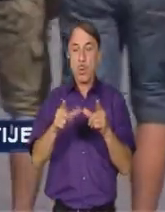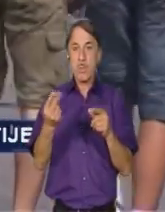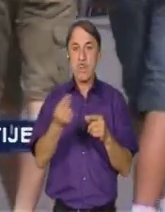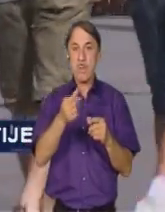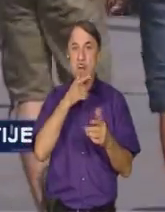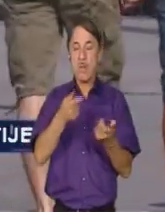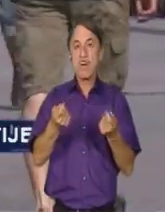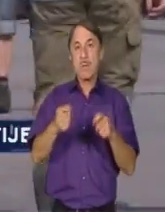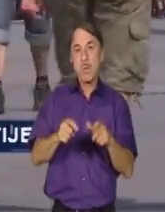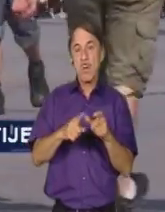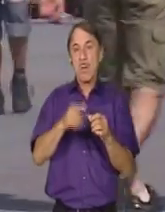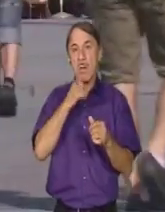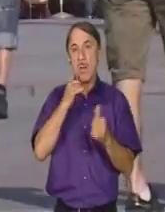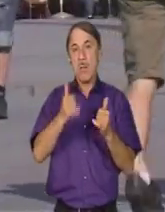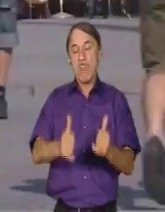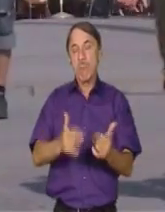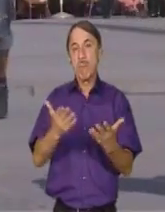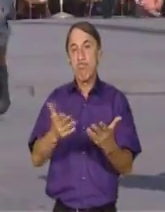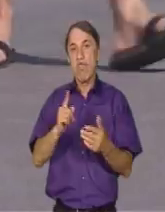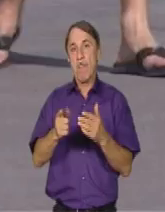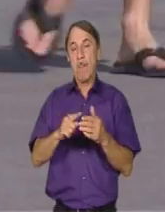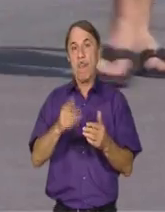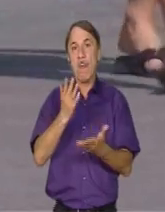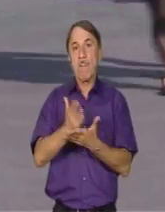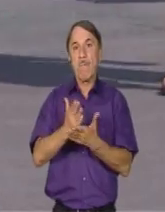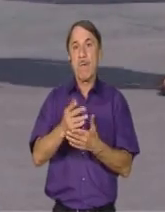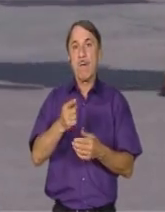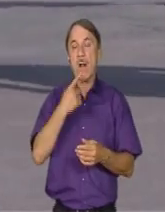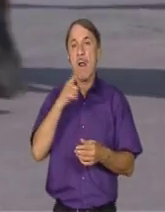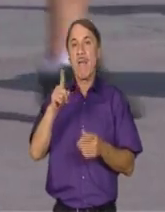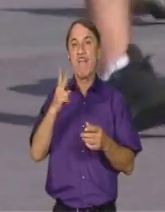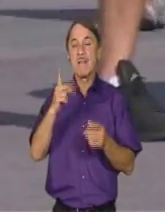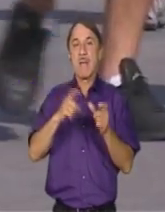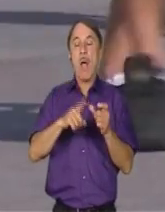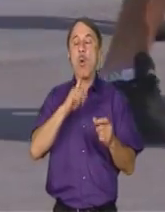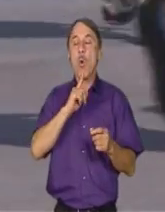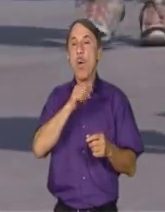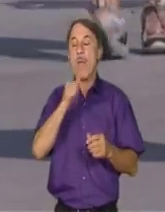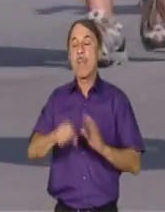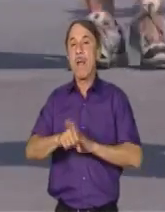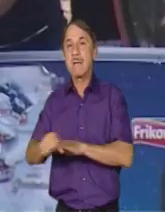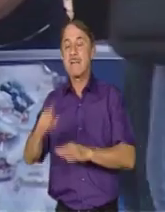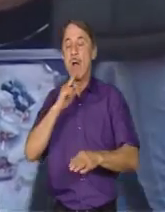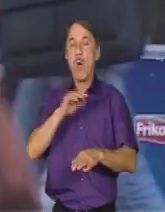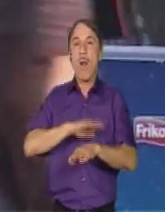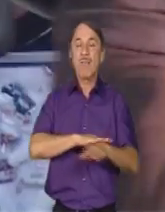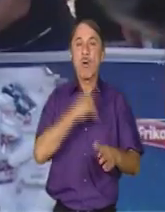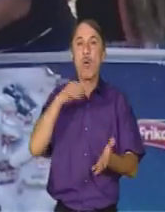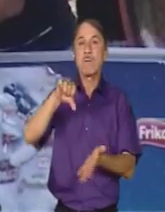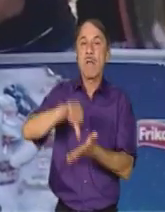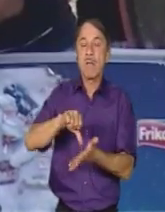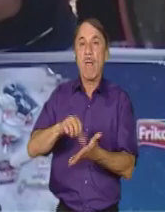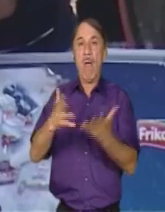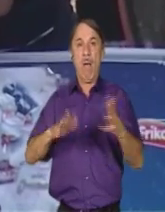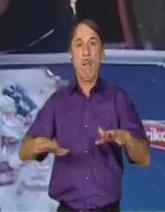kod nas, zaključuje Maršićanin, u kojoj je teško odrediti koje su partije levice, a koje desnice ili centra, čini nezahvalnim